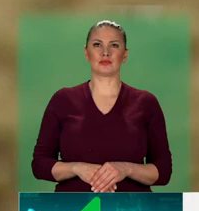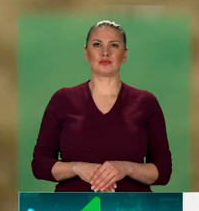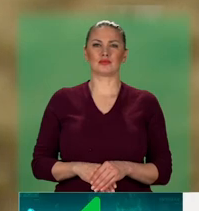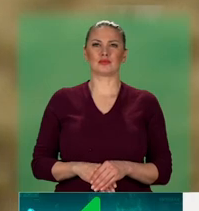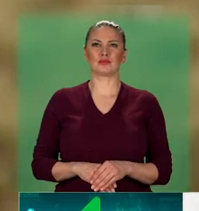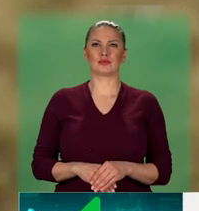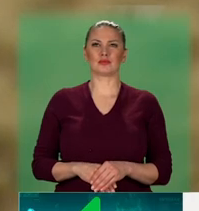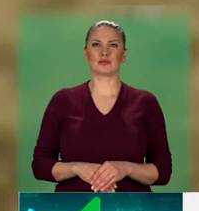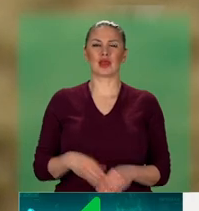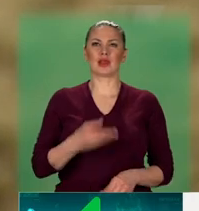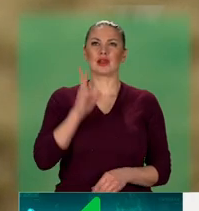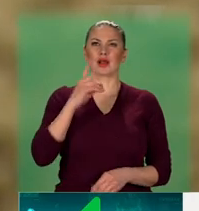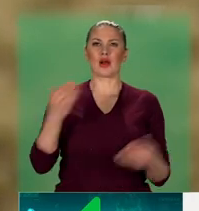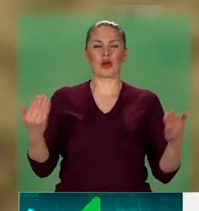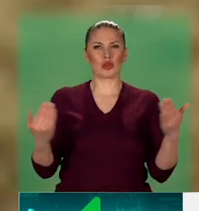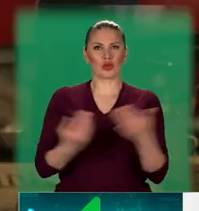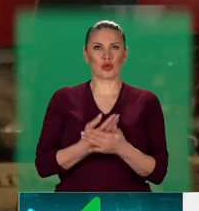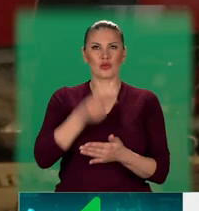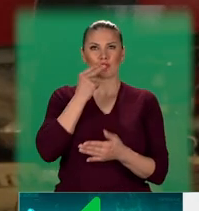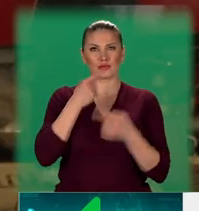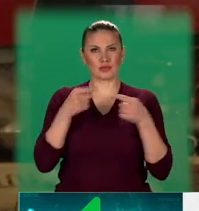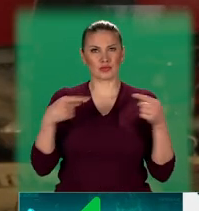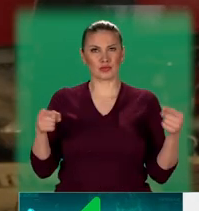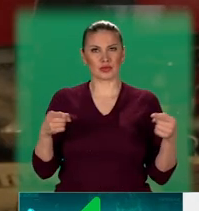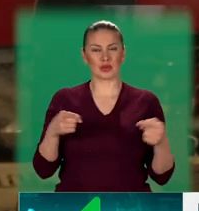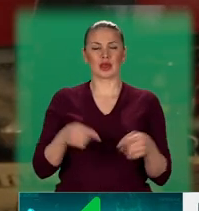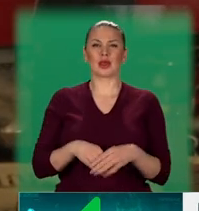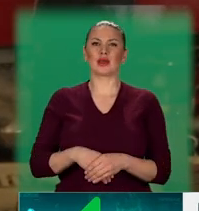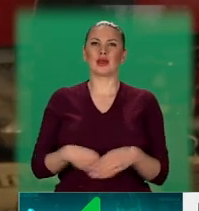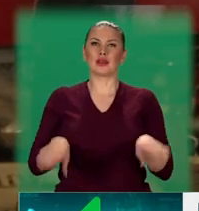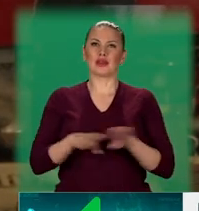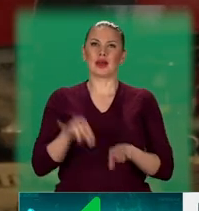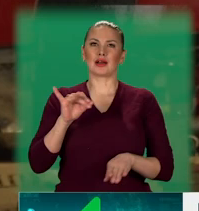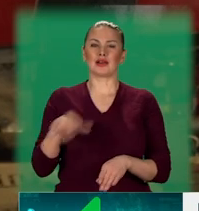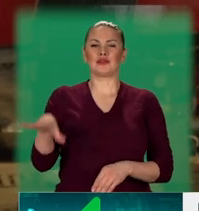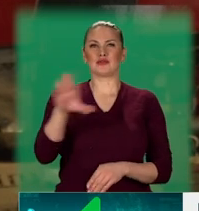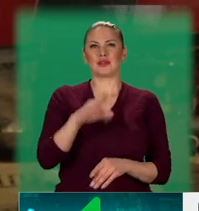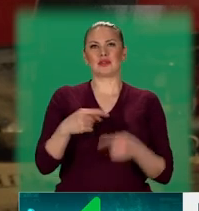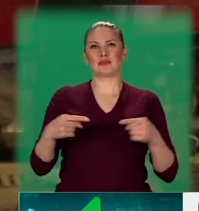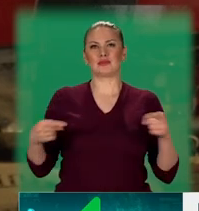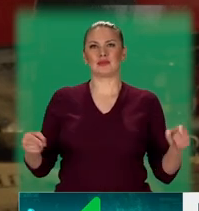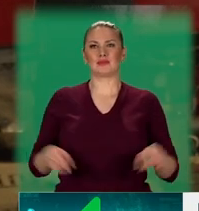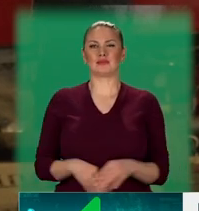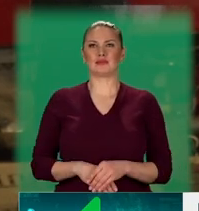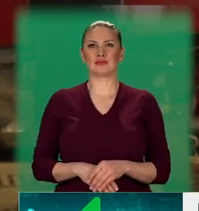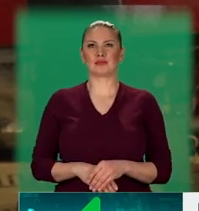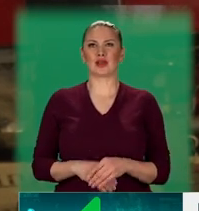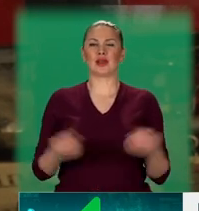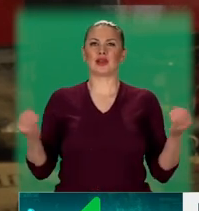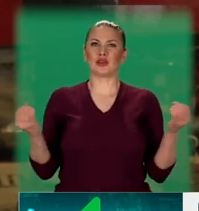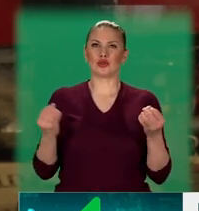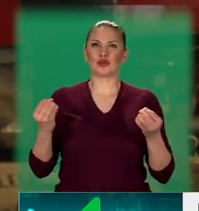элитные сорта, так и уже полюбившиеся сахалинцам. Бухт у нас заложено уже 600 тонн. Надо заложить еще